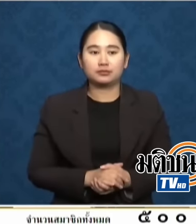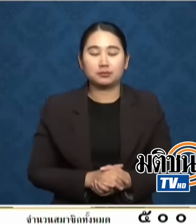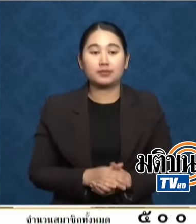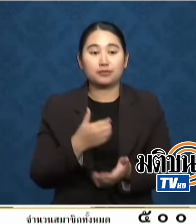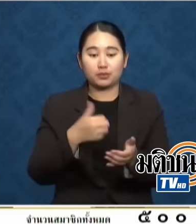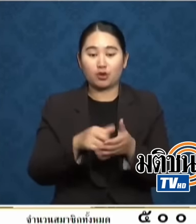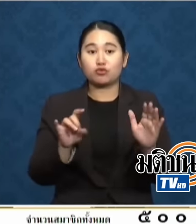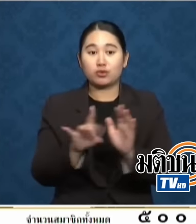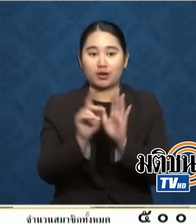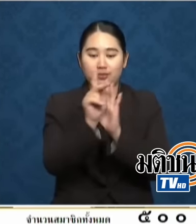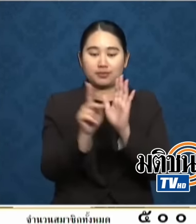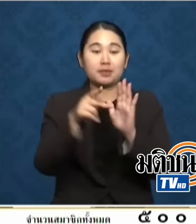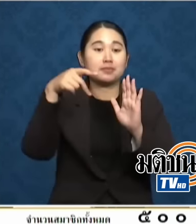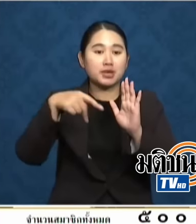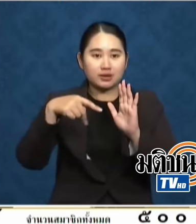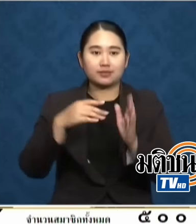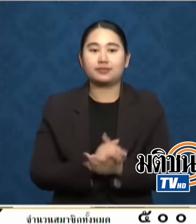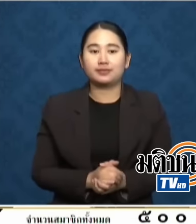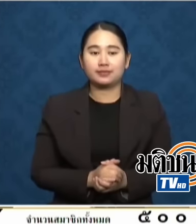กฎหมายพิเศษ